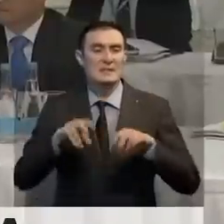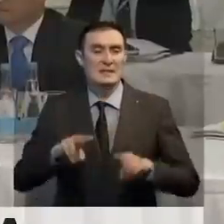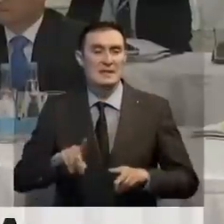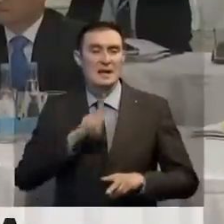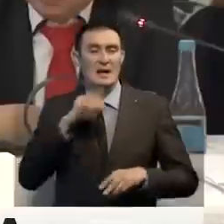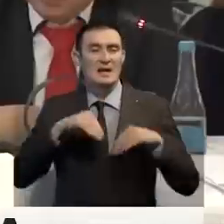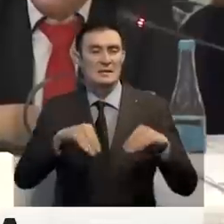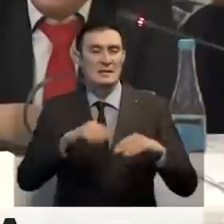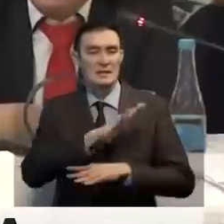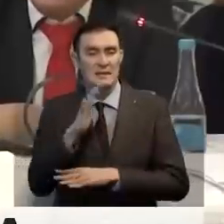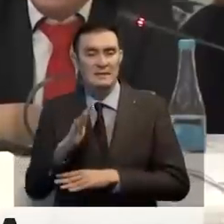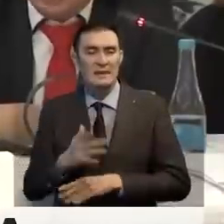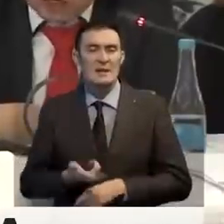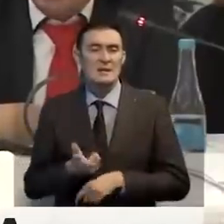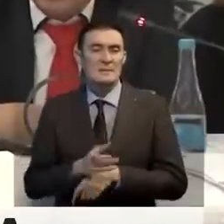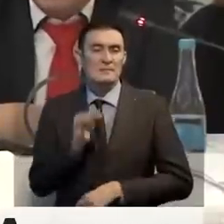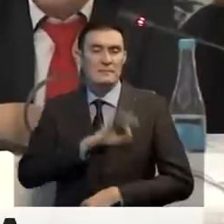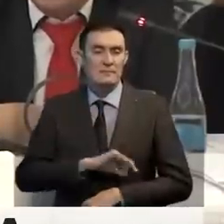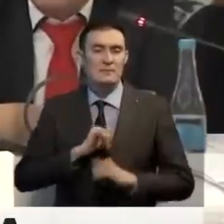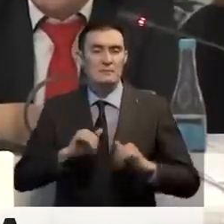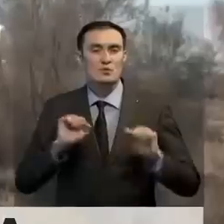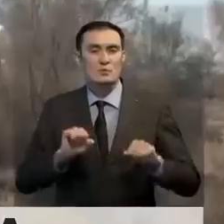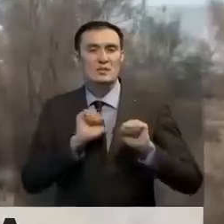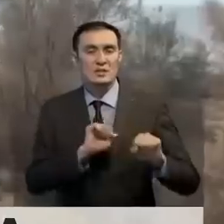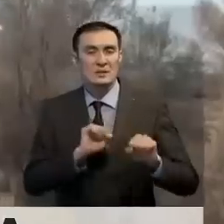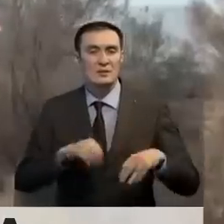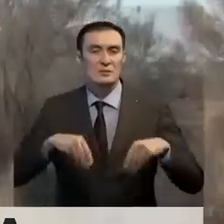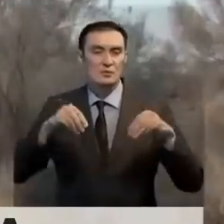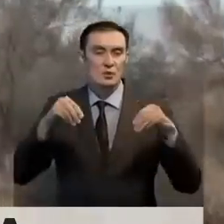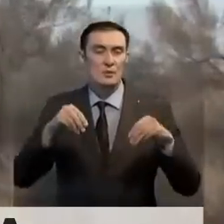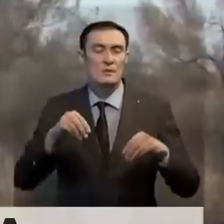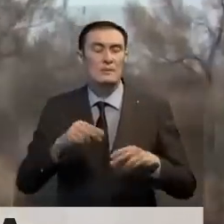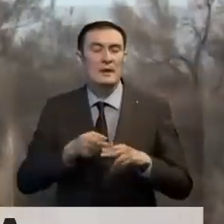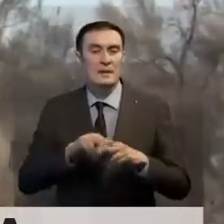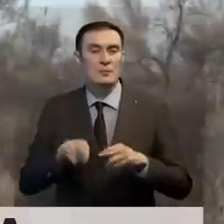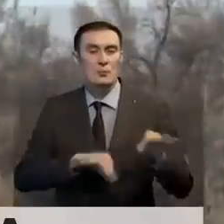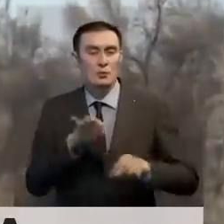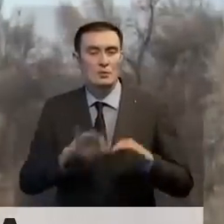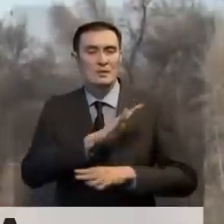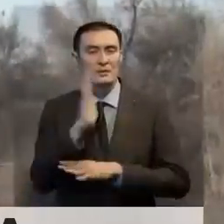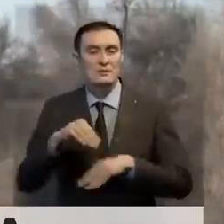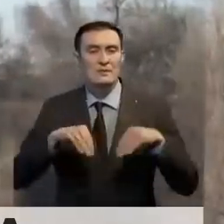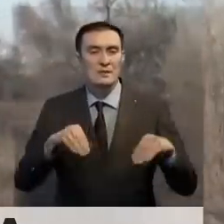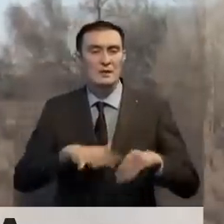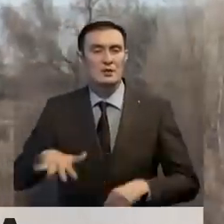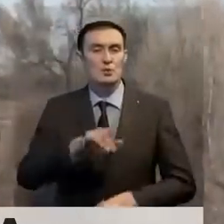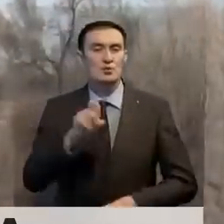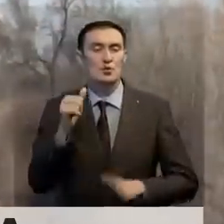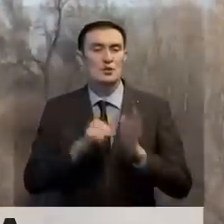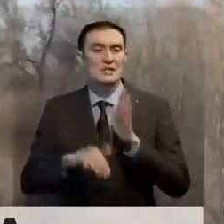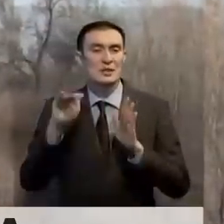специалисты, озеленение – один из самых действенных способов борьбы с солью и песком. Согласно проекту, деревья будут высажены на